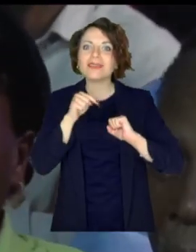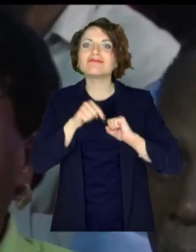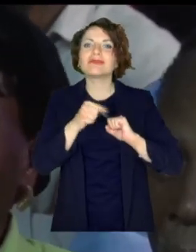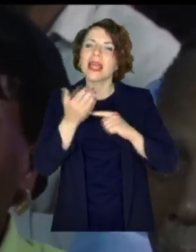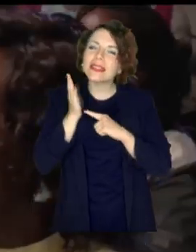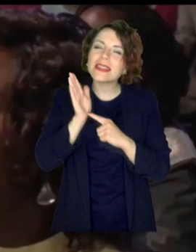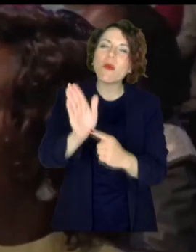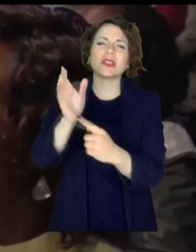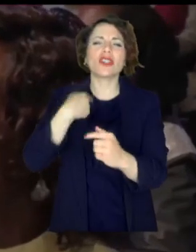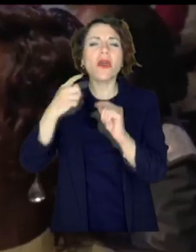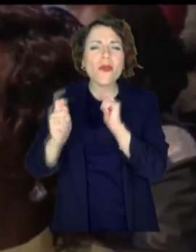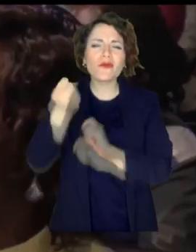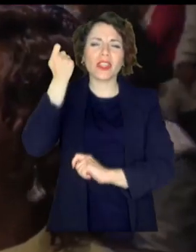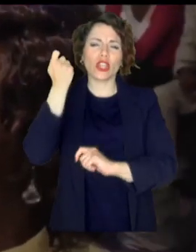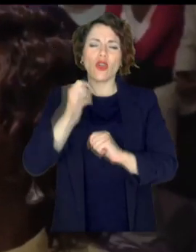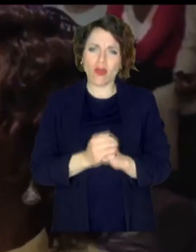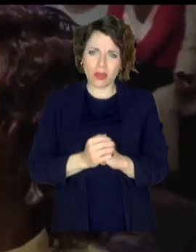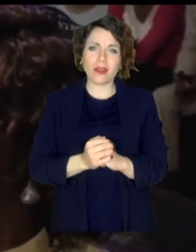La dimostrazione della mia vittoria.